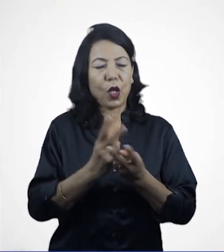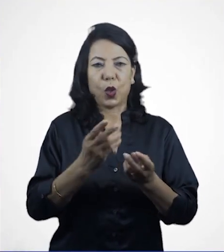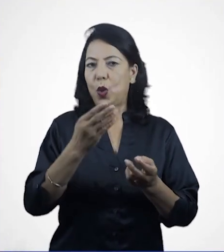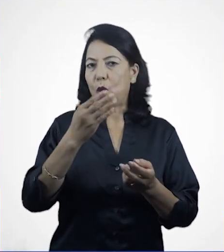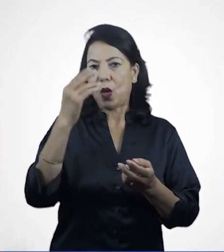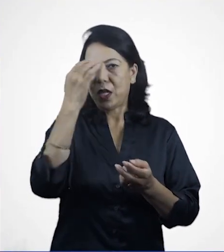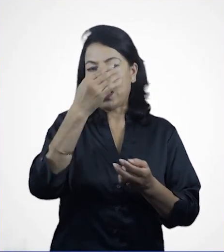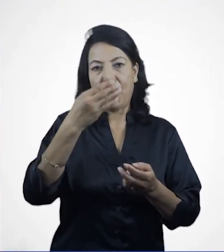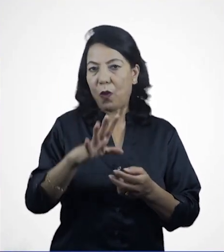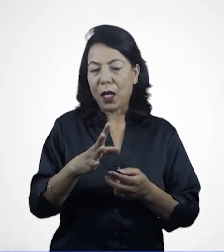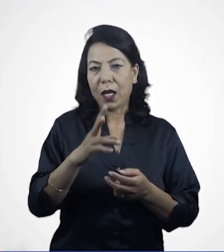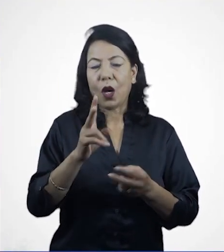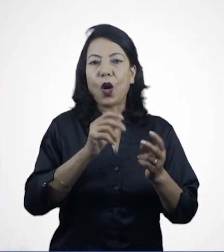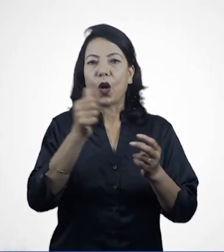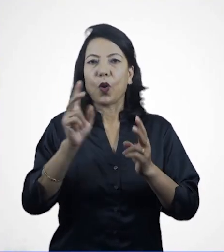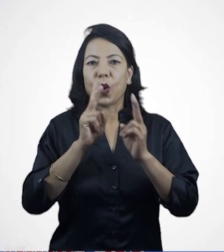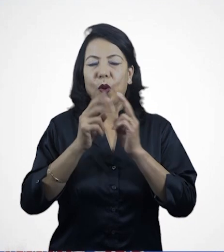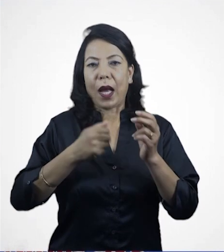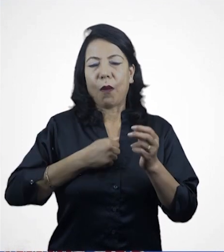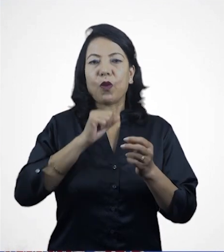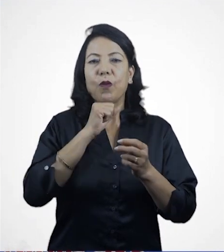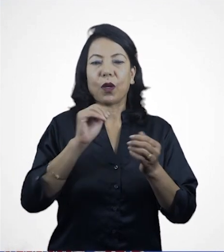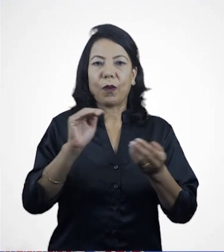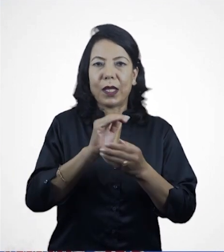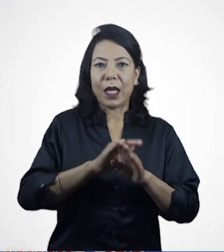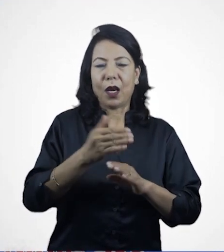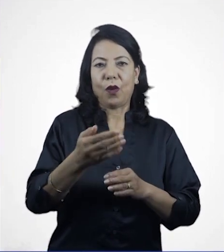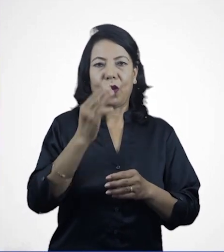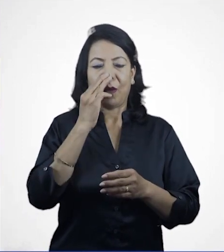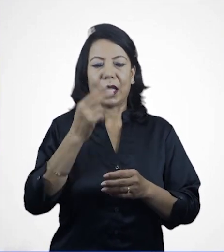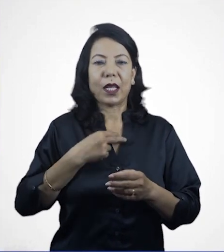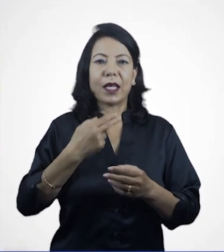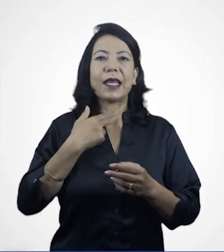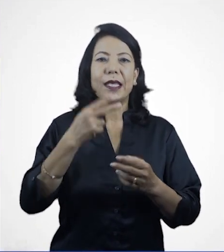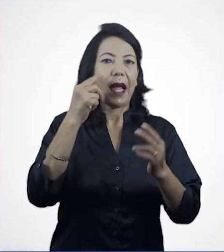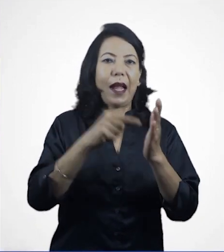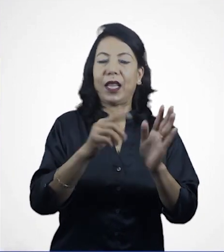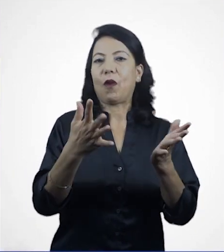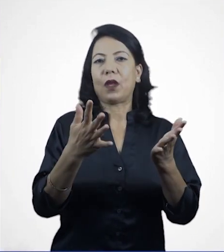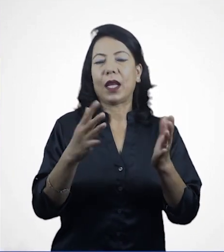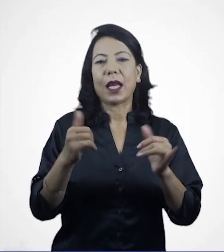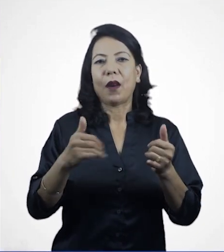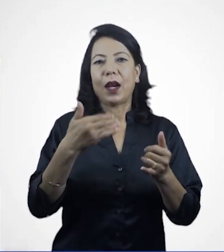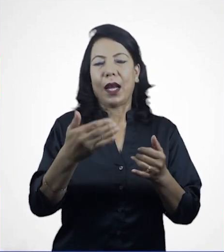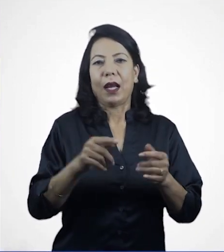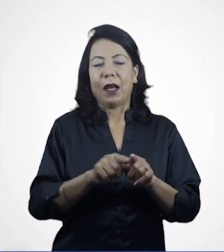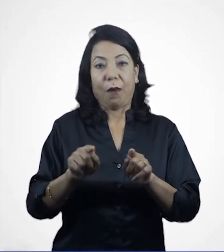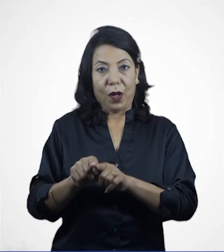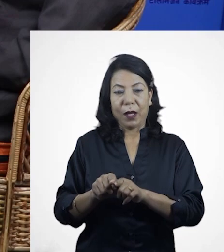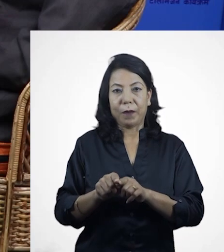दाईना, और को कुरा चाहिए केता बंदा, अफनो उमेर को बाल-बाली का आर प्रतितेती इंट्रेस ना देखाऊने, खेलाउना लाई